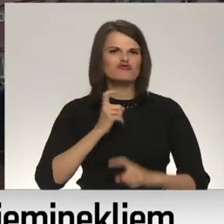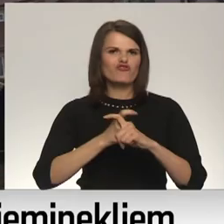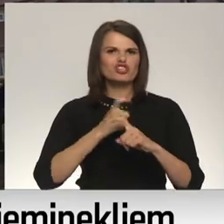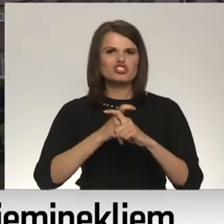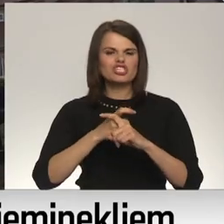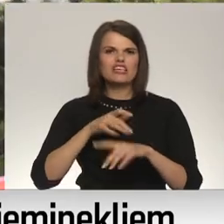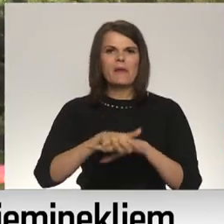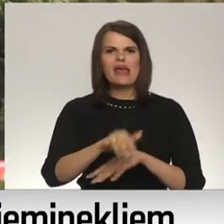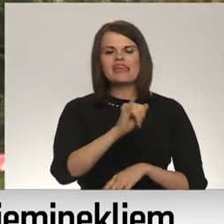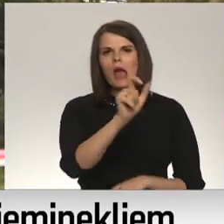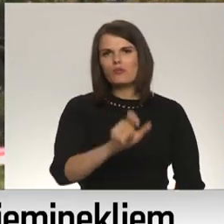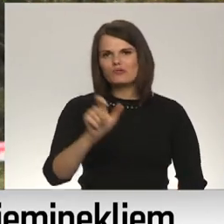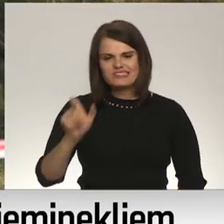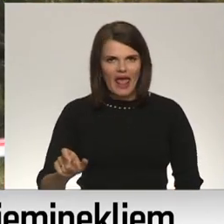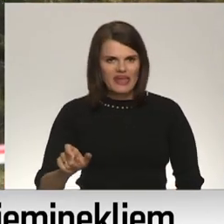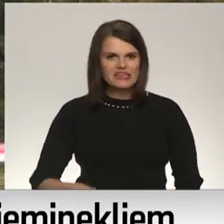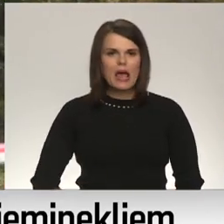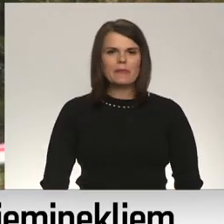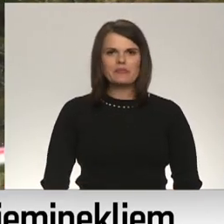fašistiskajiem iebrucējiem.